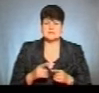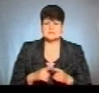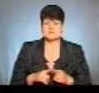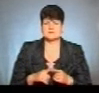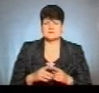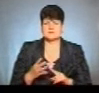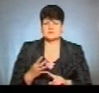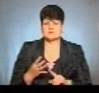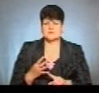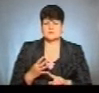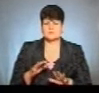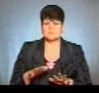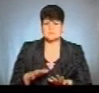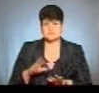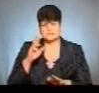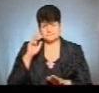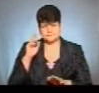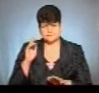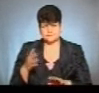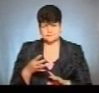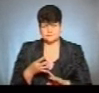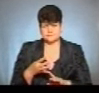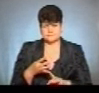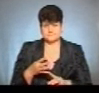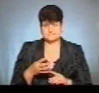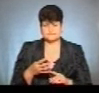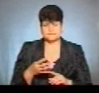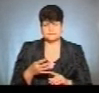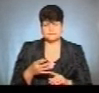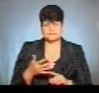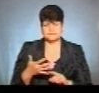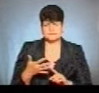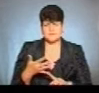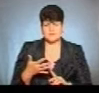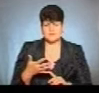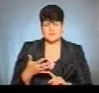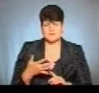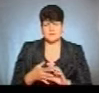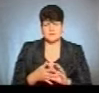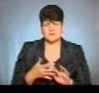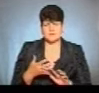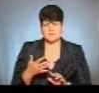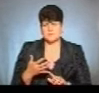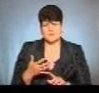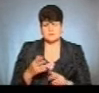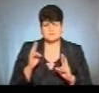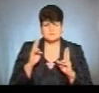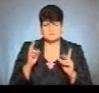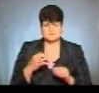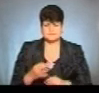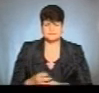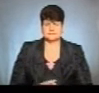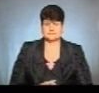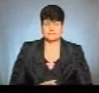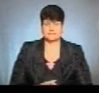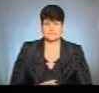на четвертому місці «Батьківщина», звісно, і п'яте я не готовий зараз сказати. Ну,